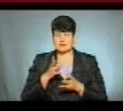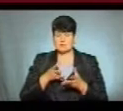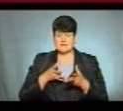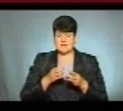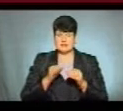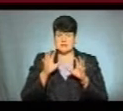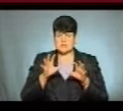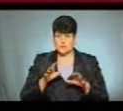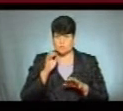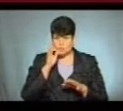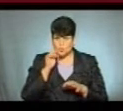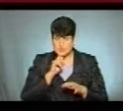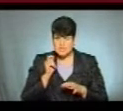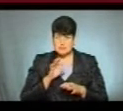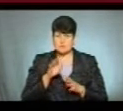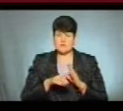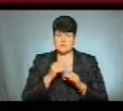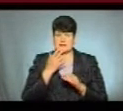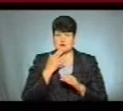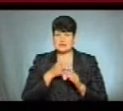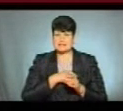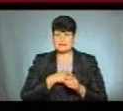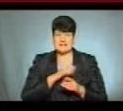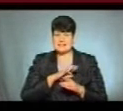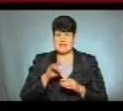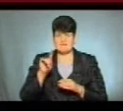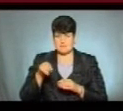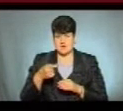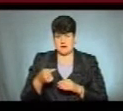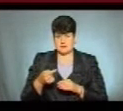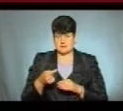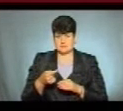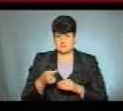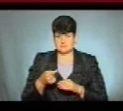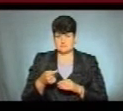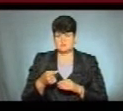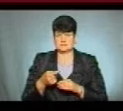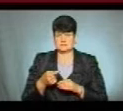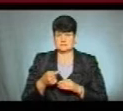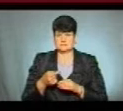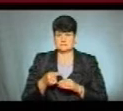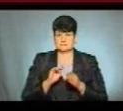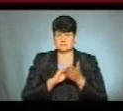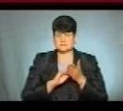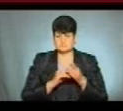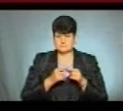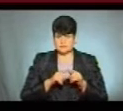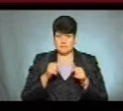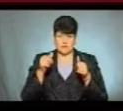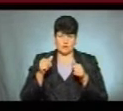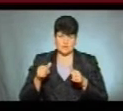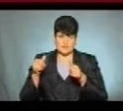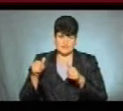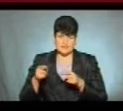закону України про вибори народних депутатів і не вимагає паркування самої площини. Ми поклеїли це